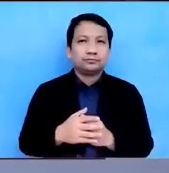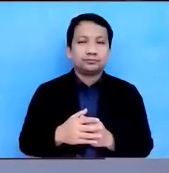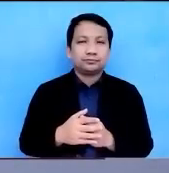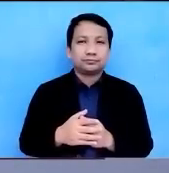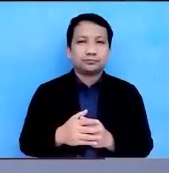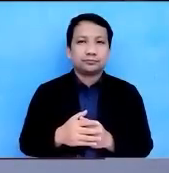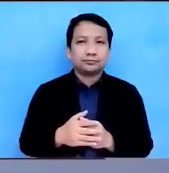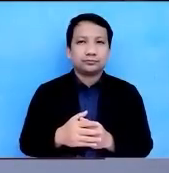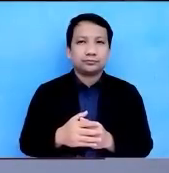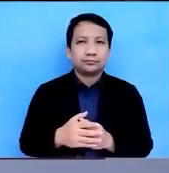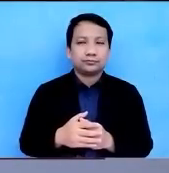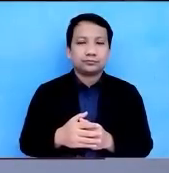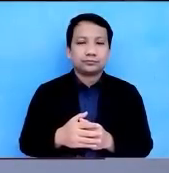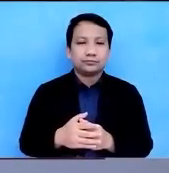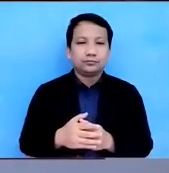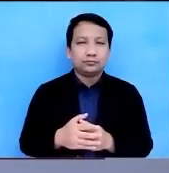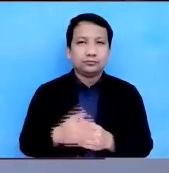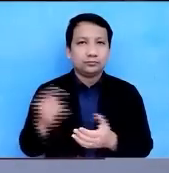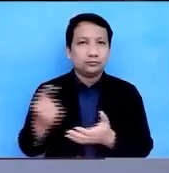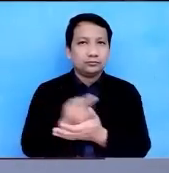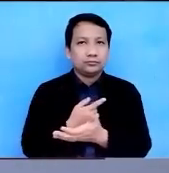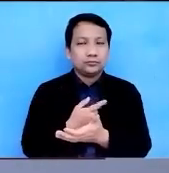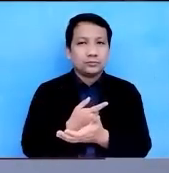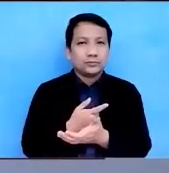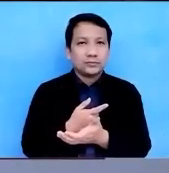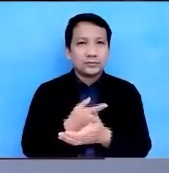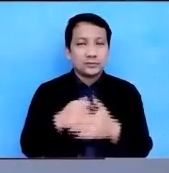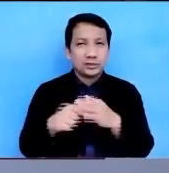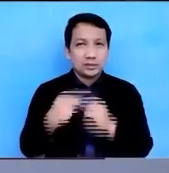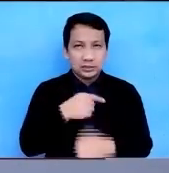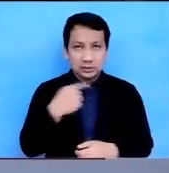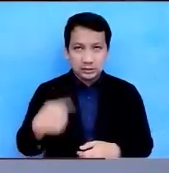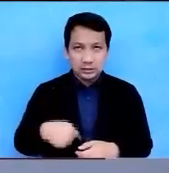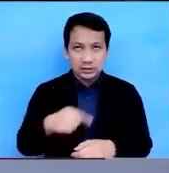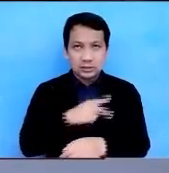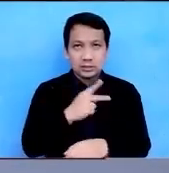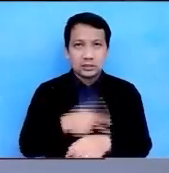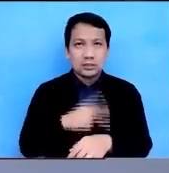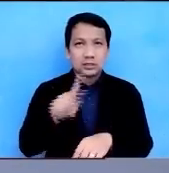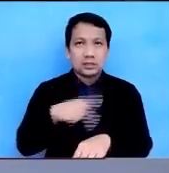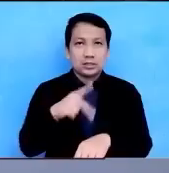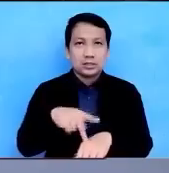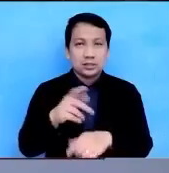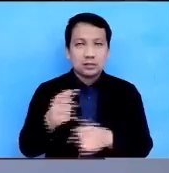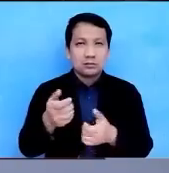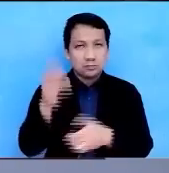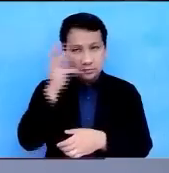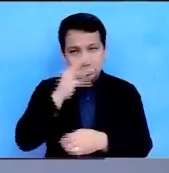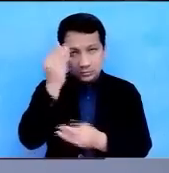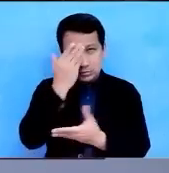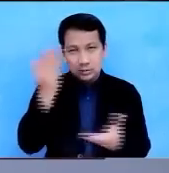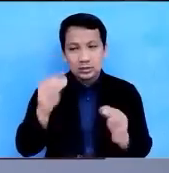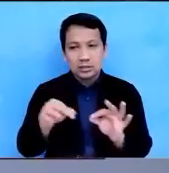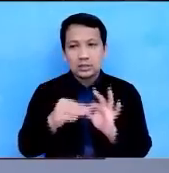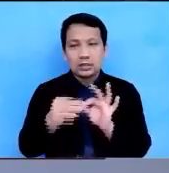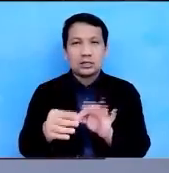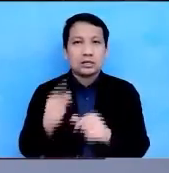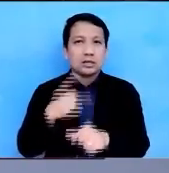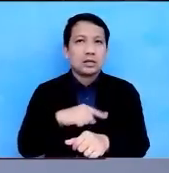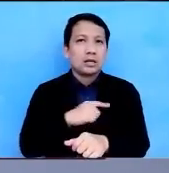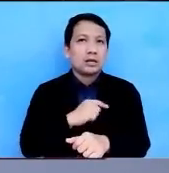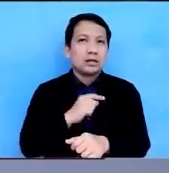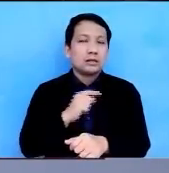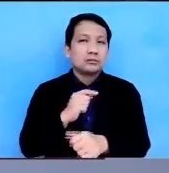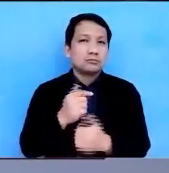Kung noong nakaraang linggo, remote access ng China sa power grid ng Pilipinas ang pinangambahan, ngayon may pangamba na